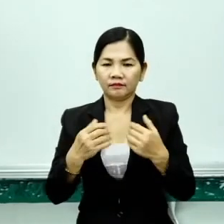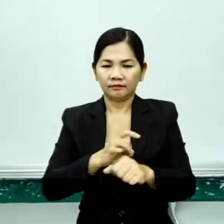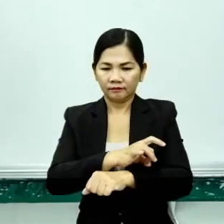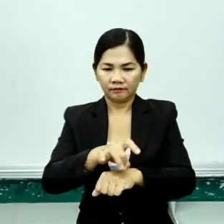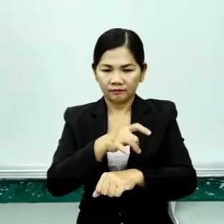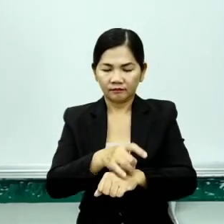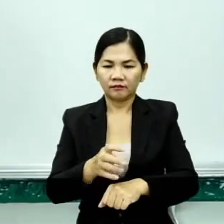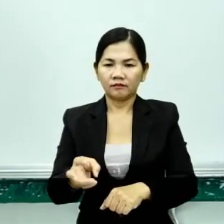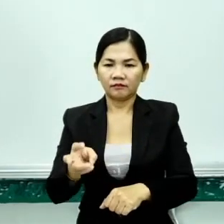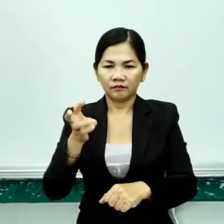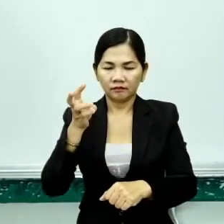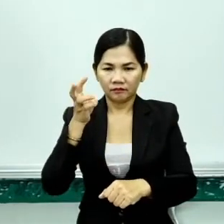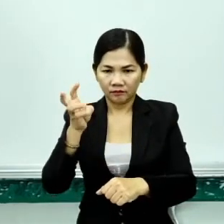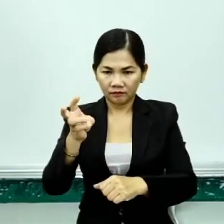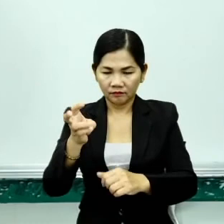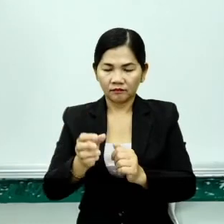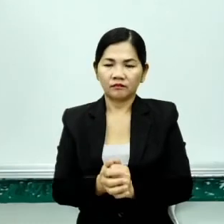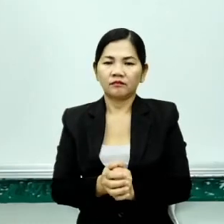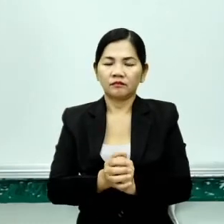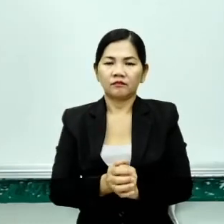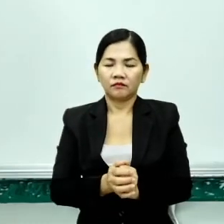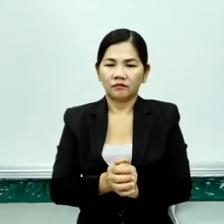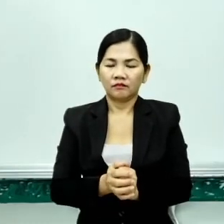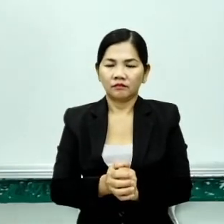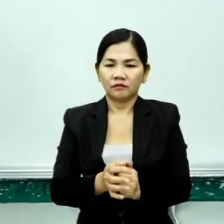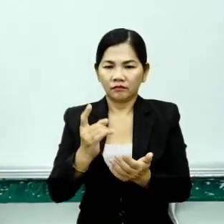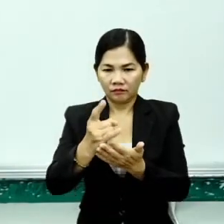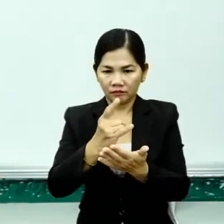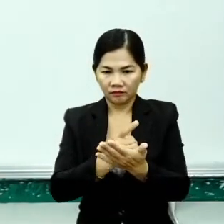tục bê bằng tách đầm bầy ở con cha cọt mê riêng